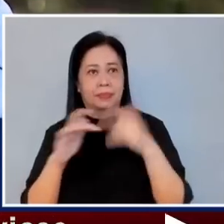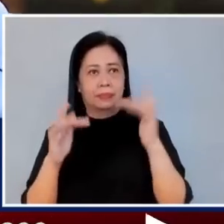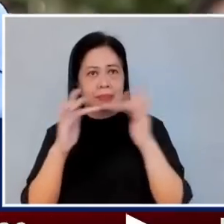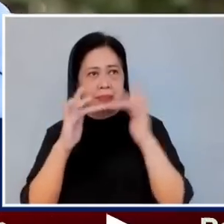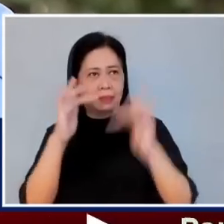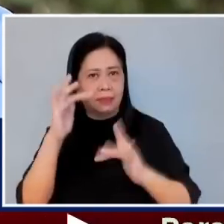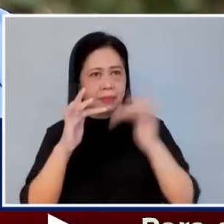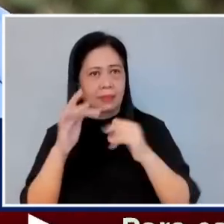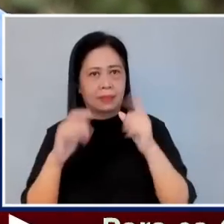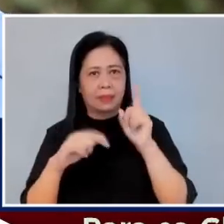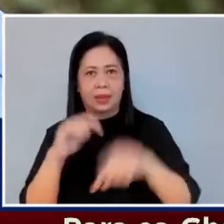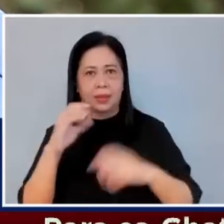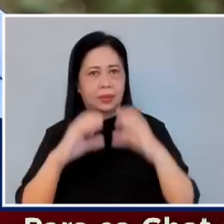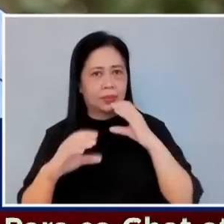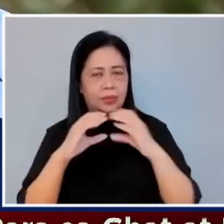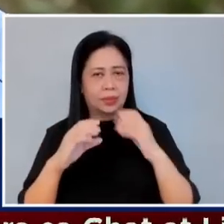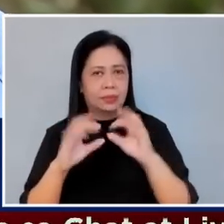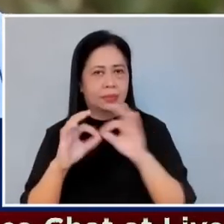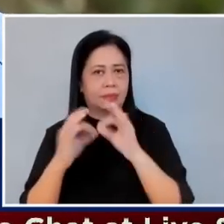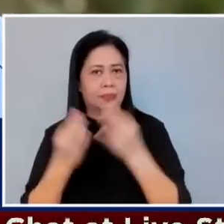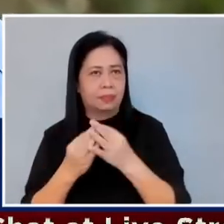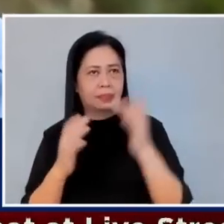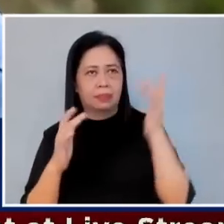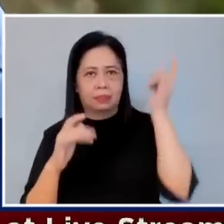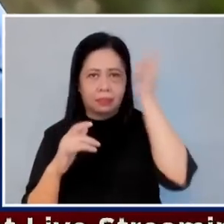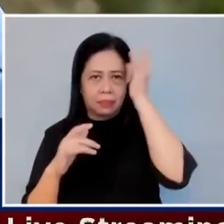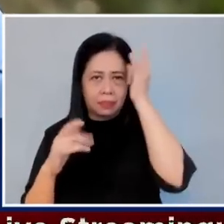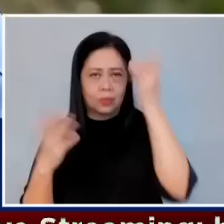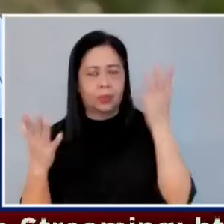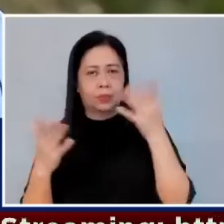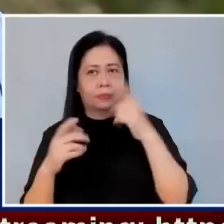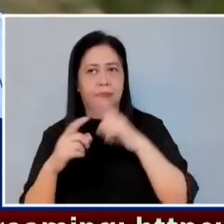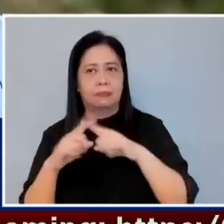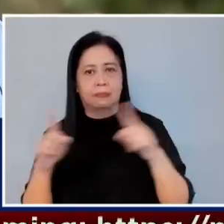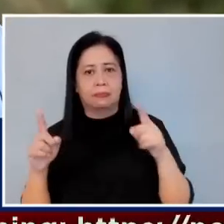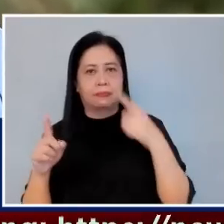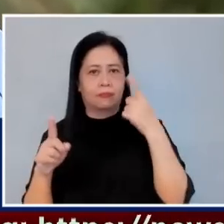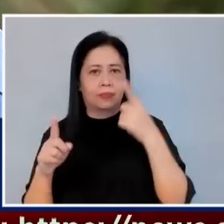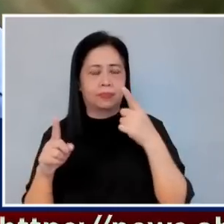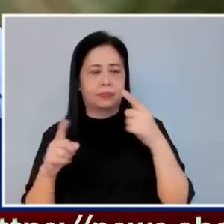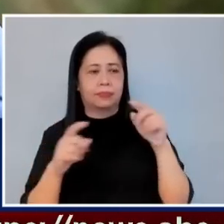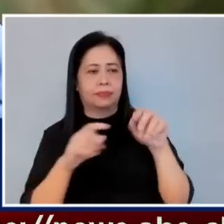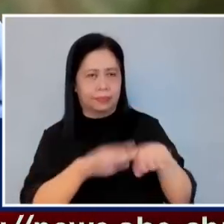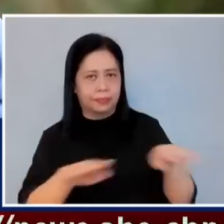hindi makakausap, walang internet. Pero para sa mga bata,